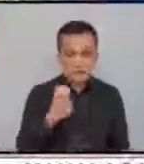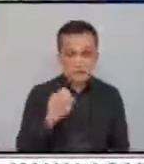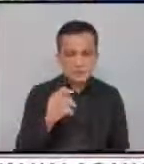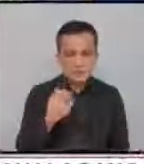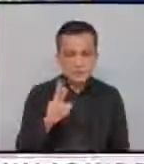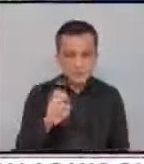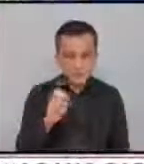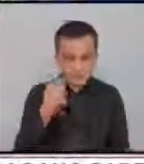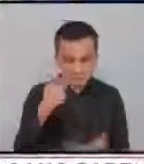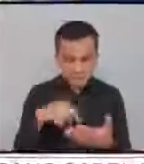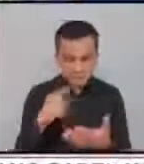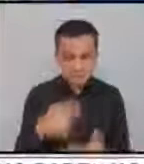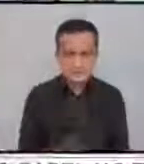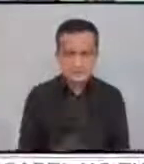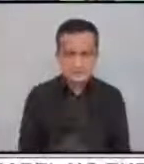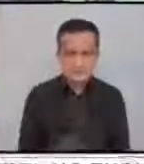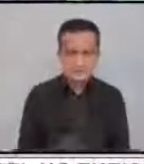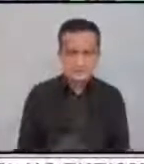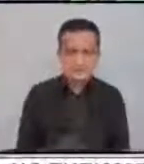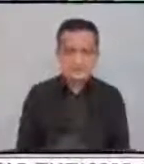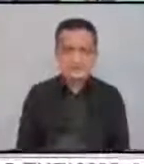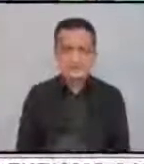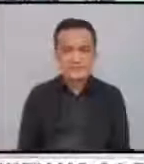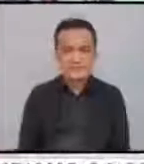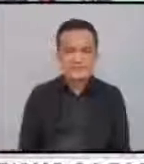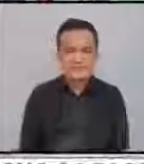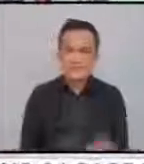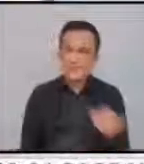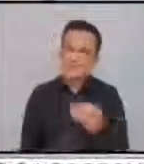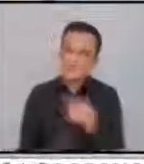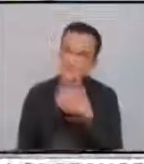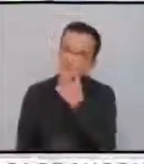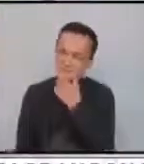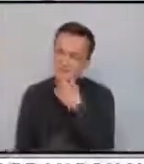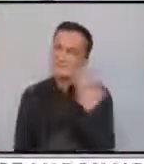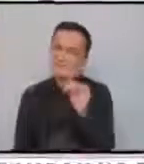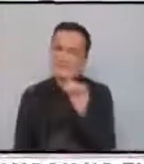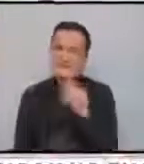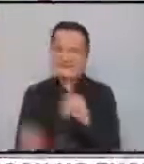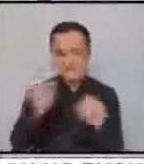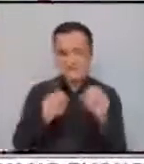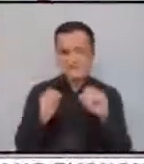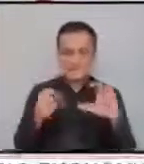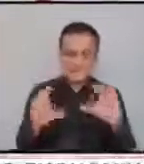nakakamiss. Para akong nasa investigative project for my science subject. Doon, parang chemist.